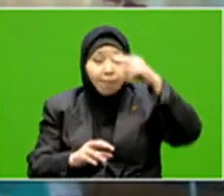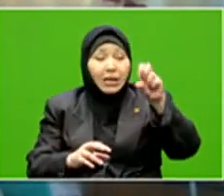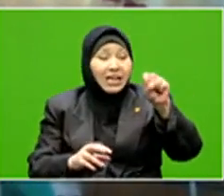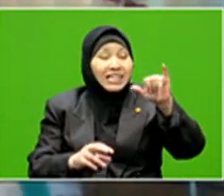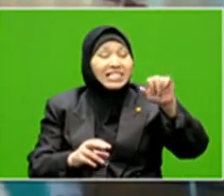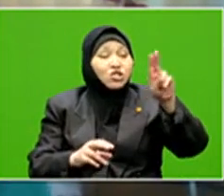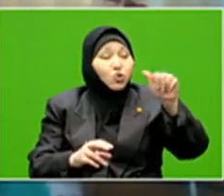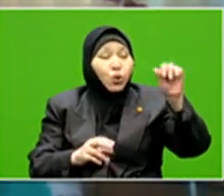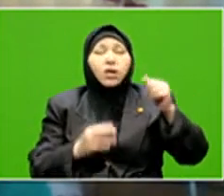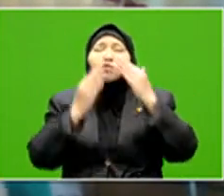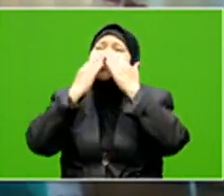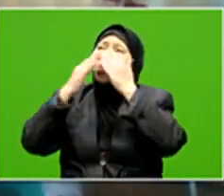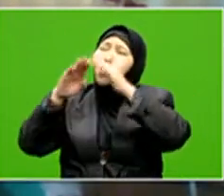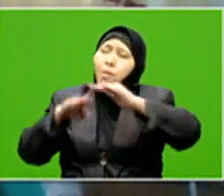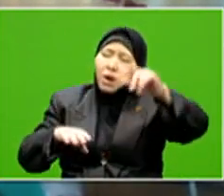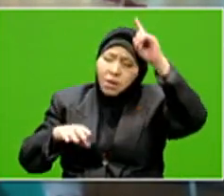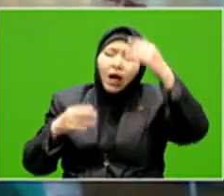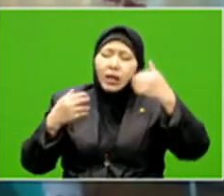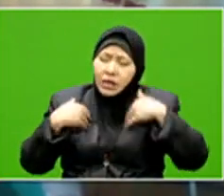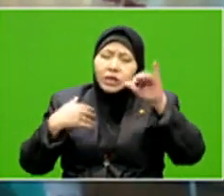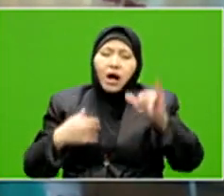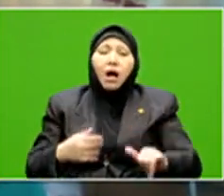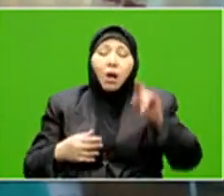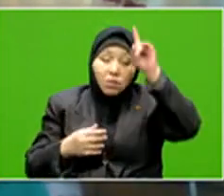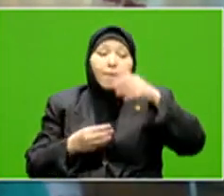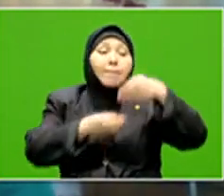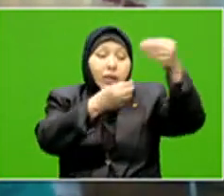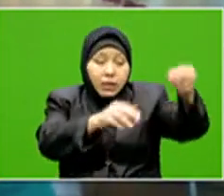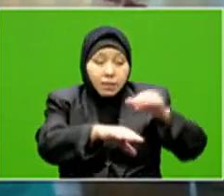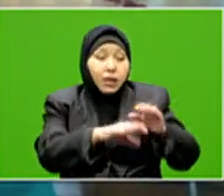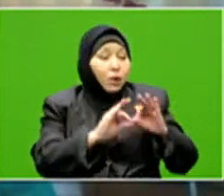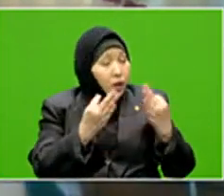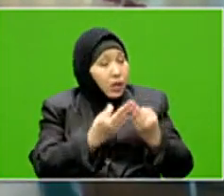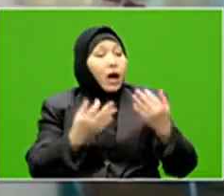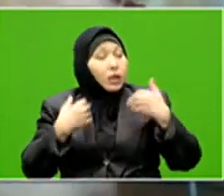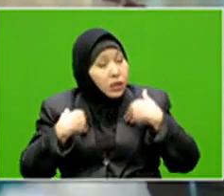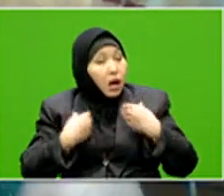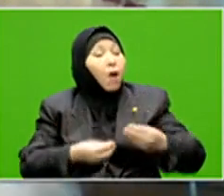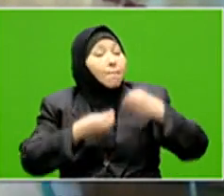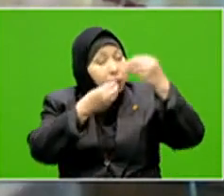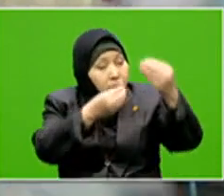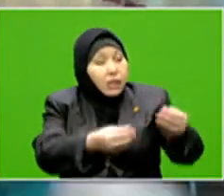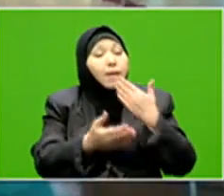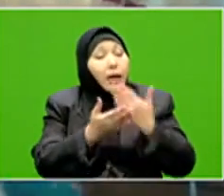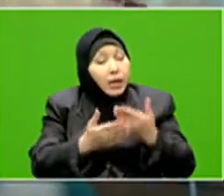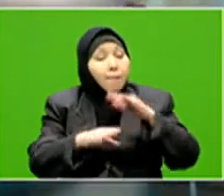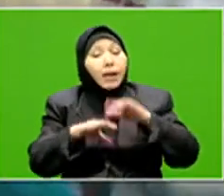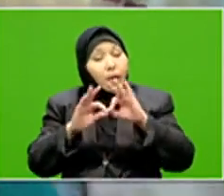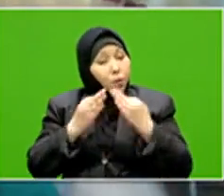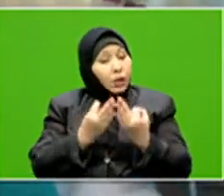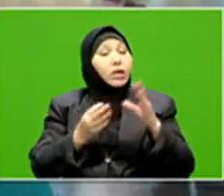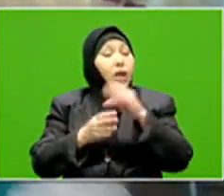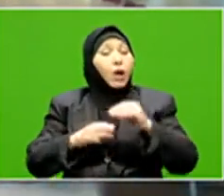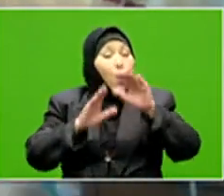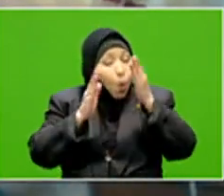lihat alhamdulillah ada yang Allah kurniakan ujian pada keluarganya dan ada yang Allah berikan kebaikan pada keluarga dan juga orang